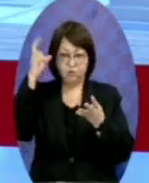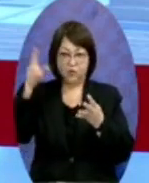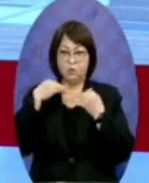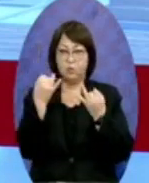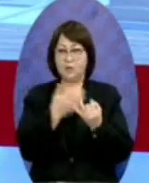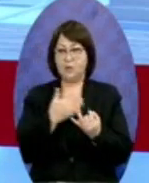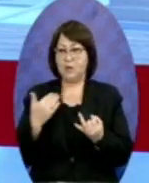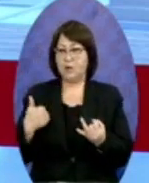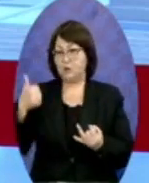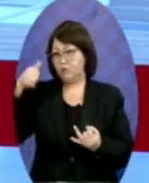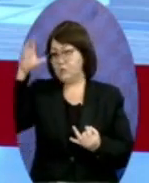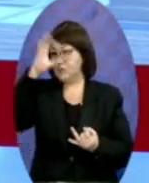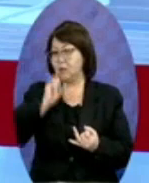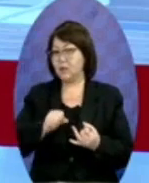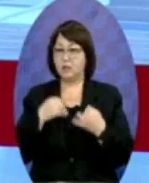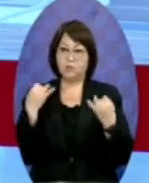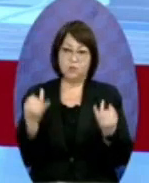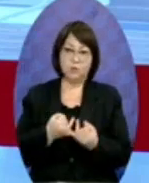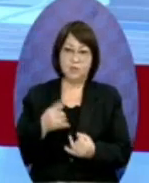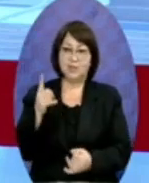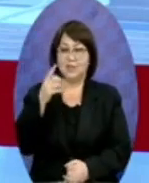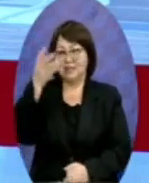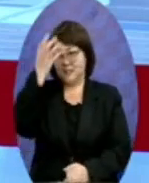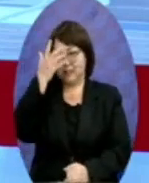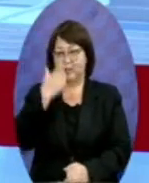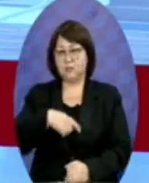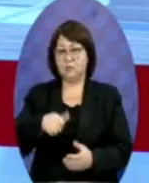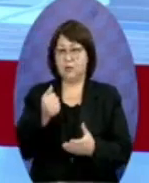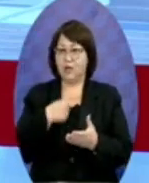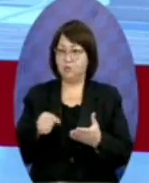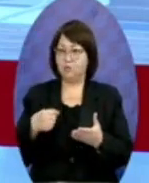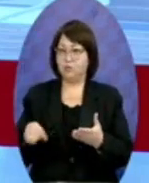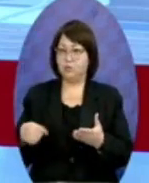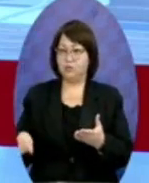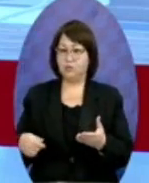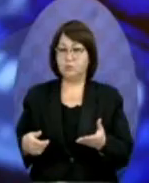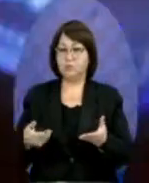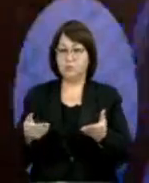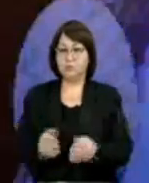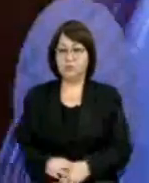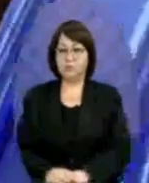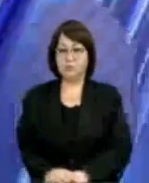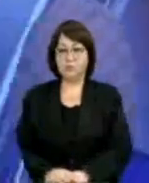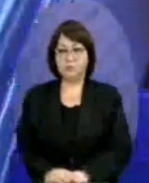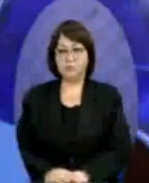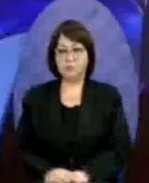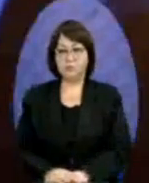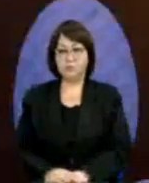дарга, ерөнхий сайд, улсын их хурл засгийн газрын гишүүд гарын үсэг зурсан байна.